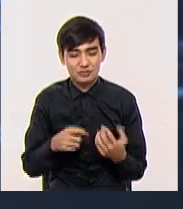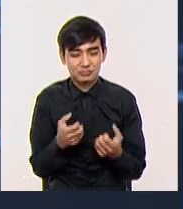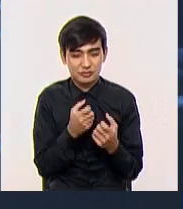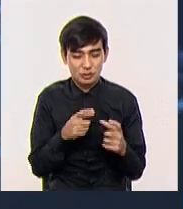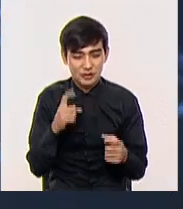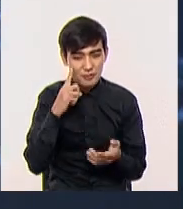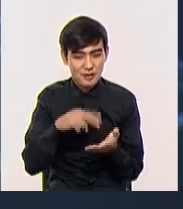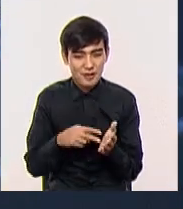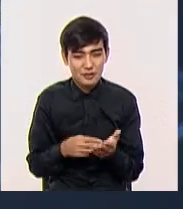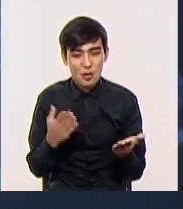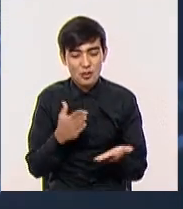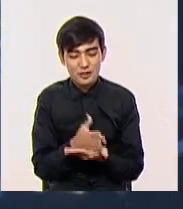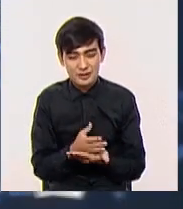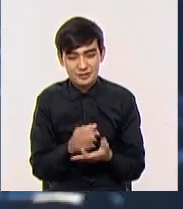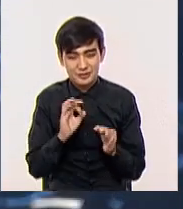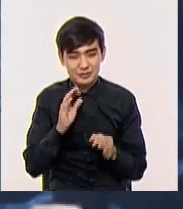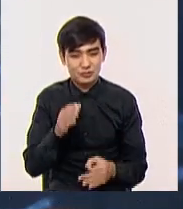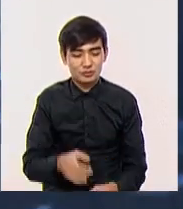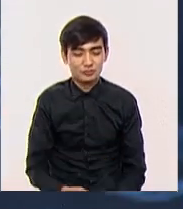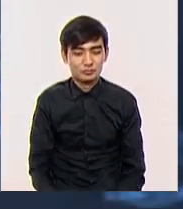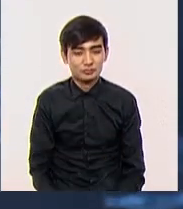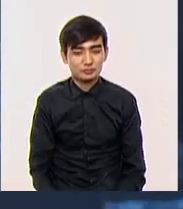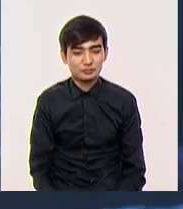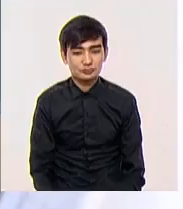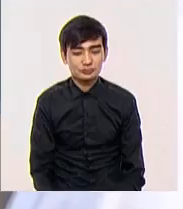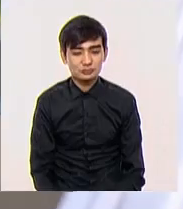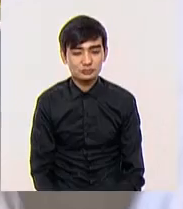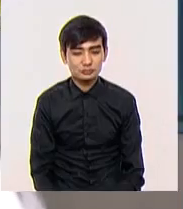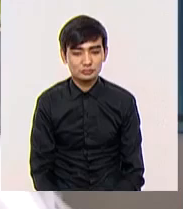какие планы у призеров, в материале Нургали Карабаева.